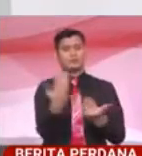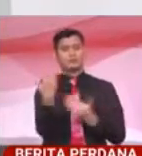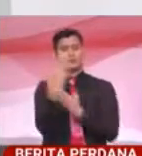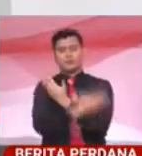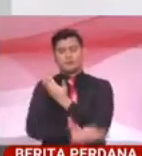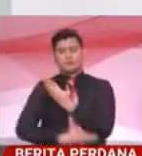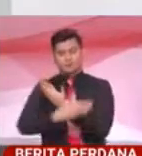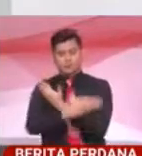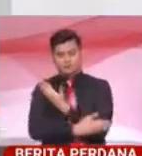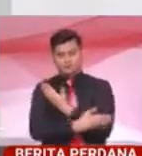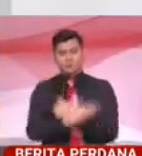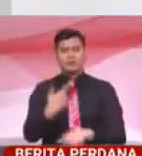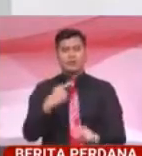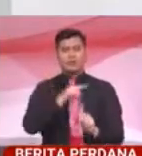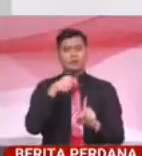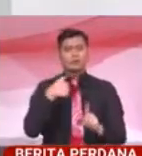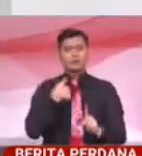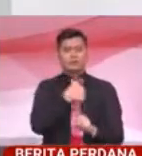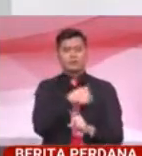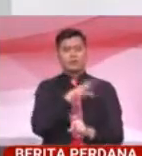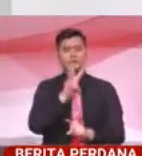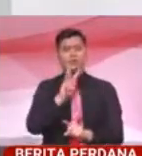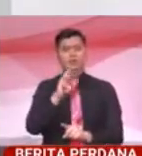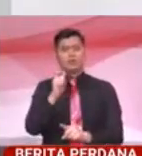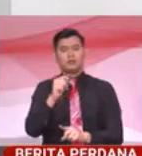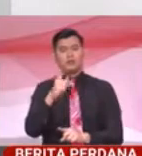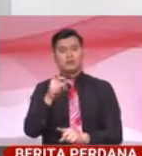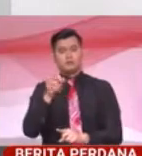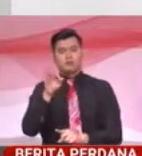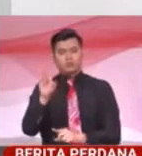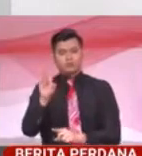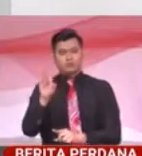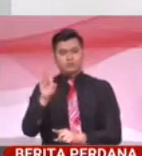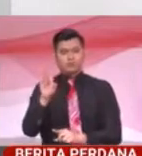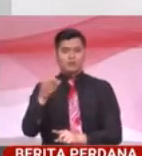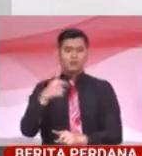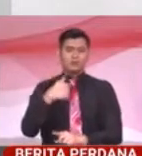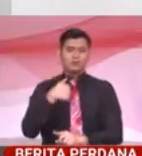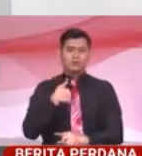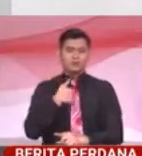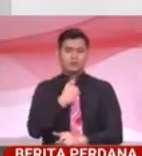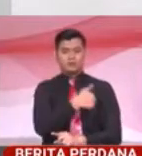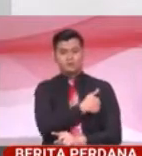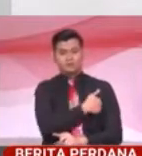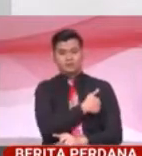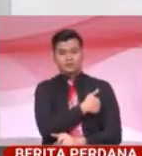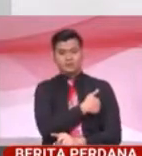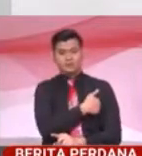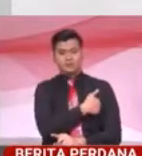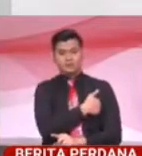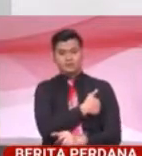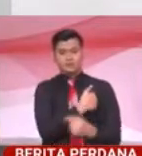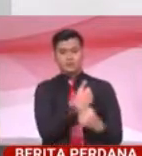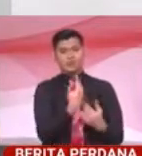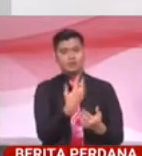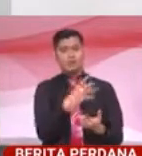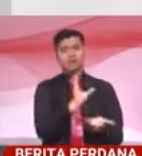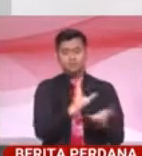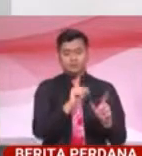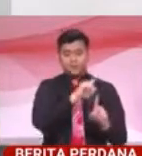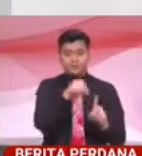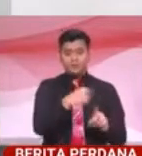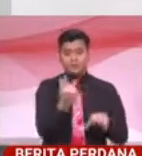Bila kita berwakaf, duit yang kita ada, kita berwakaf, duit kita akan dah tak ada dengan kita lah, akan habiskan. Tapi dana wakaf bila